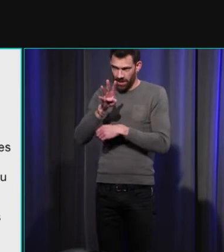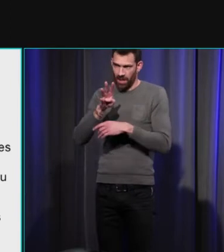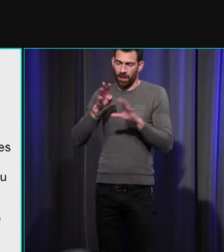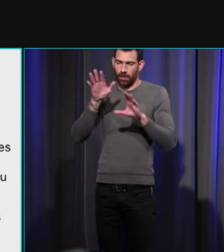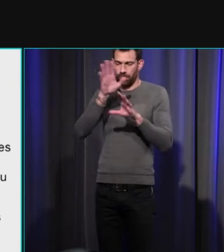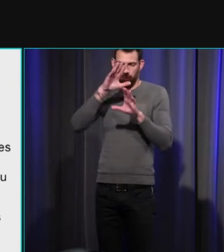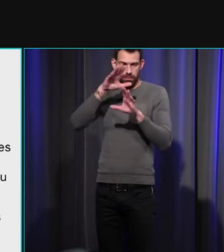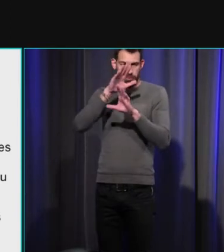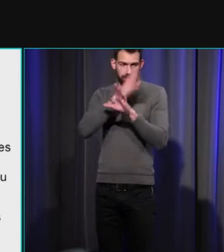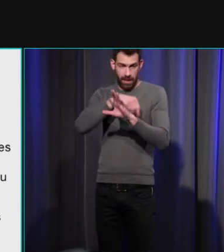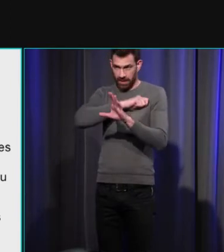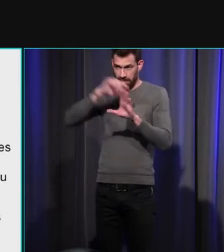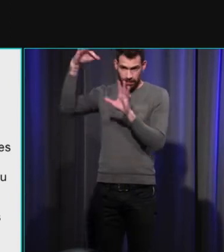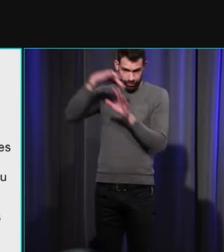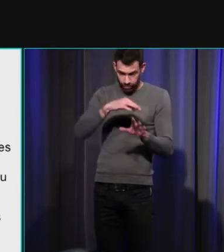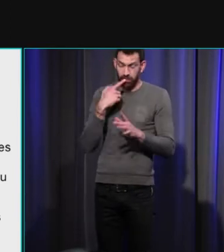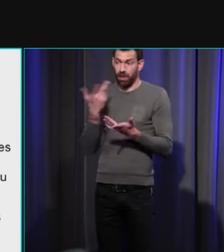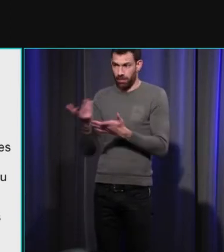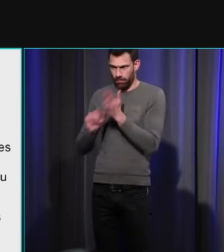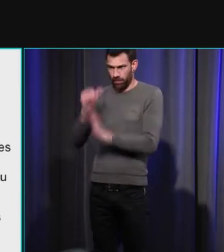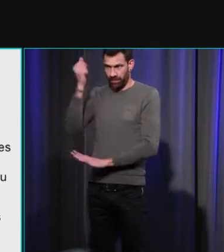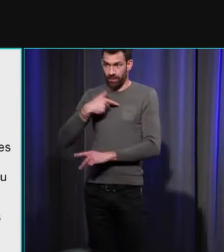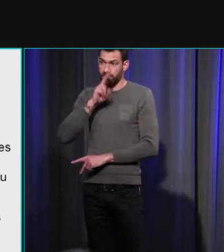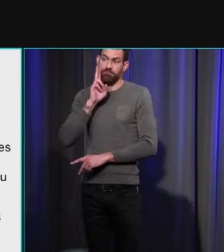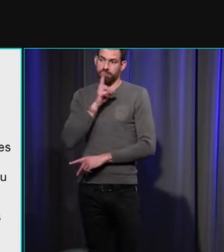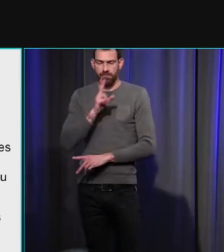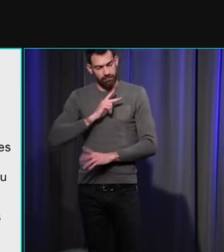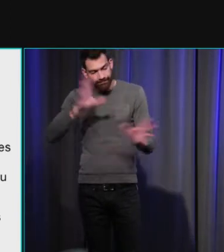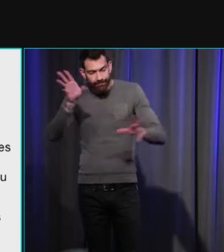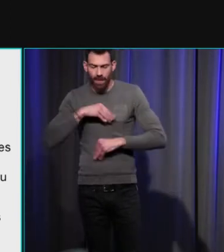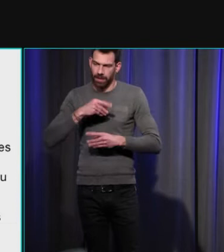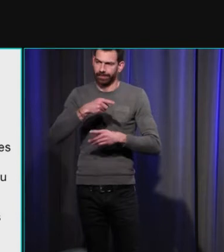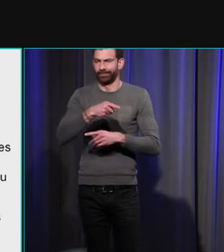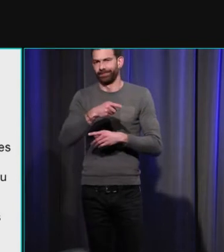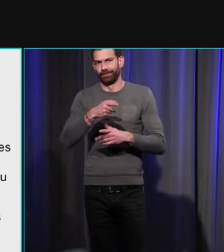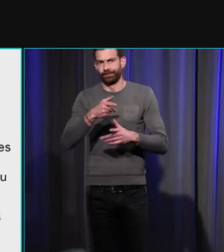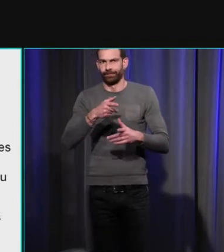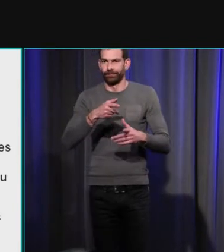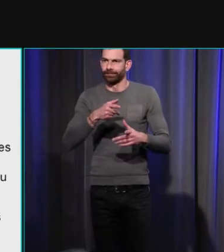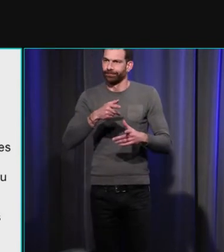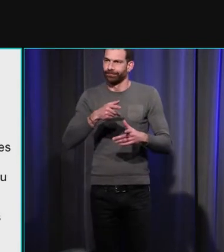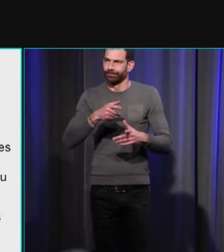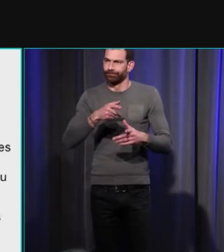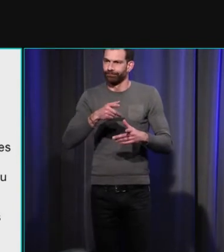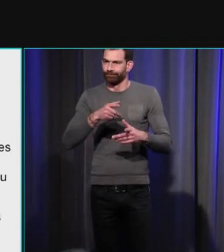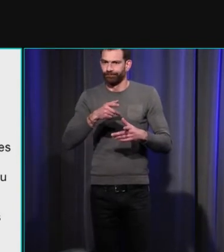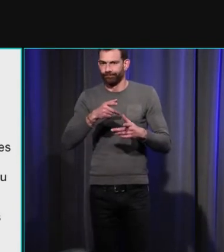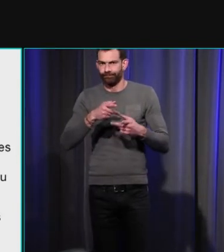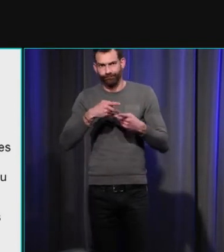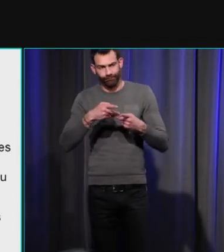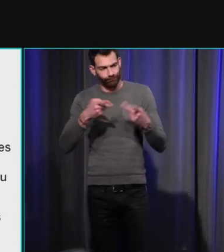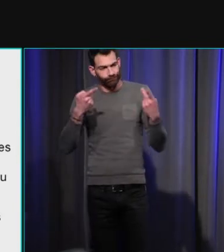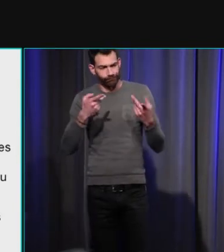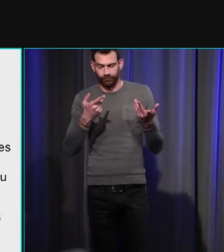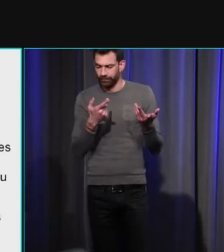ibérique le pape accorde des indulgences c'est à dire on a de plus en plus associé l'au delà avec un temps